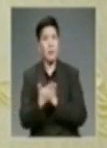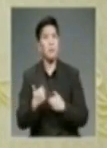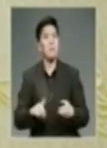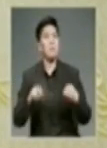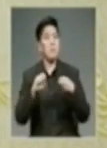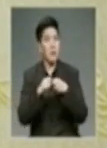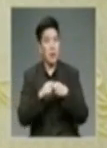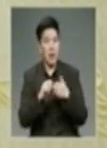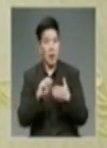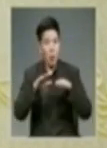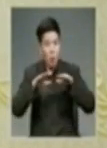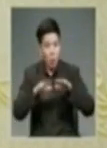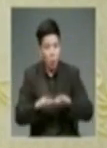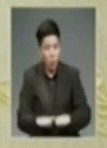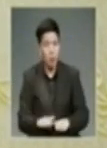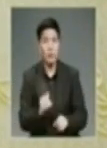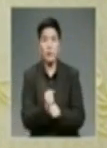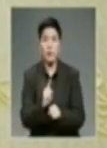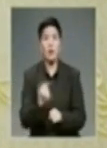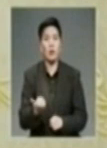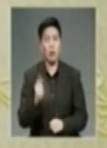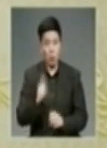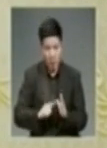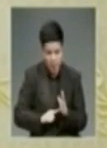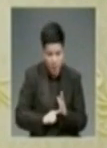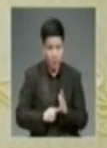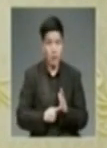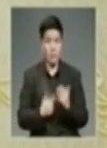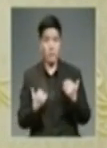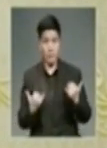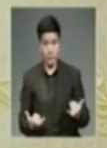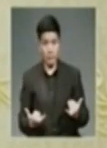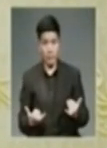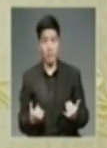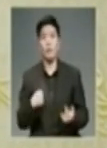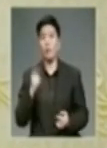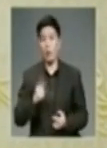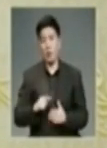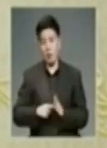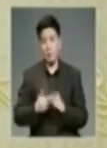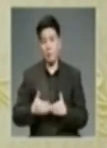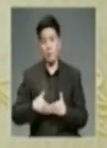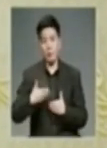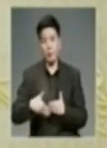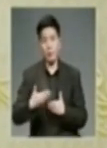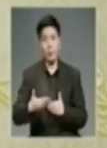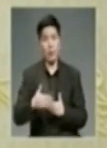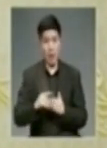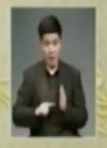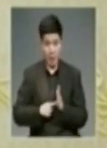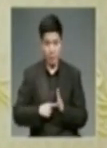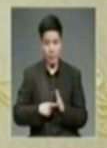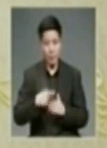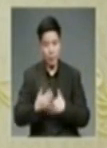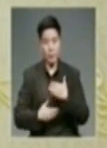าค่อยๆลดลงตามลำดับเพียงแต่เราต้องเริ่มต้นกันให้ได้ตั้งแต่บัดนี้มันต้องมีก้าวแรกเสมอเพื่อจะมีก้าวต่อๆ